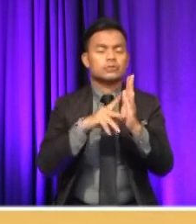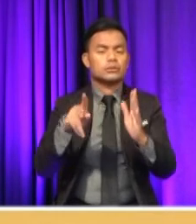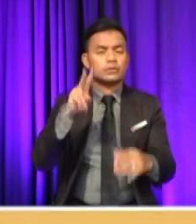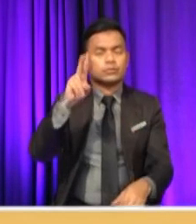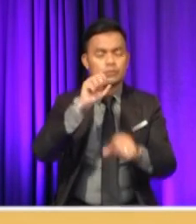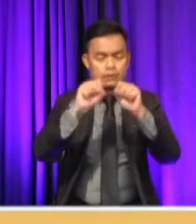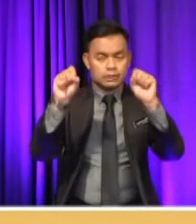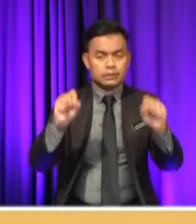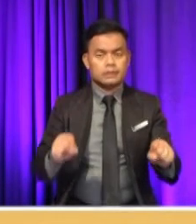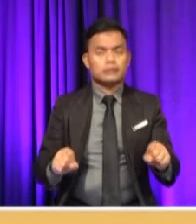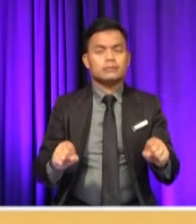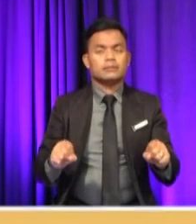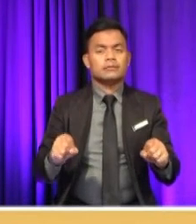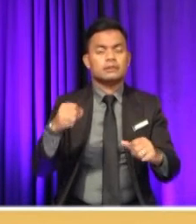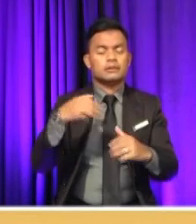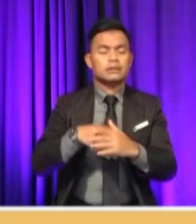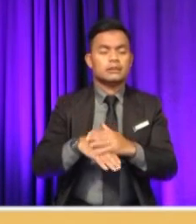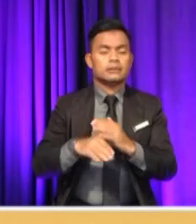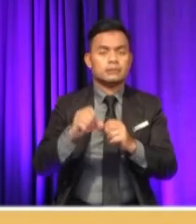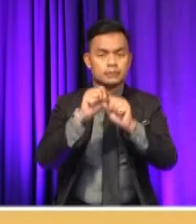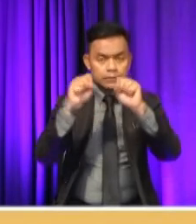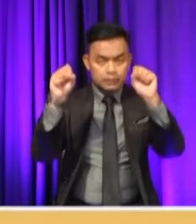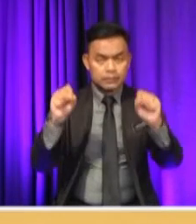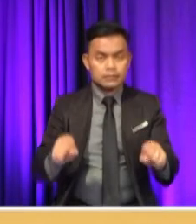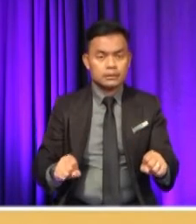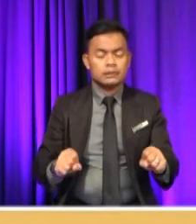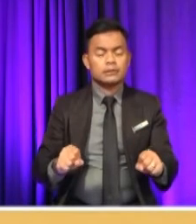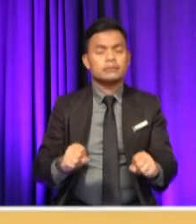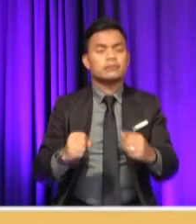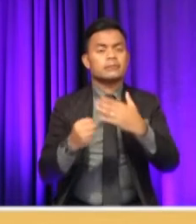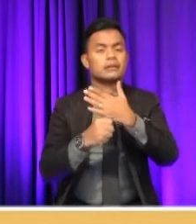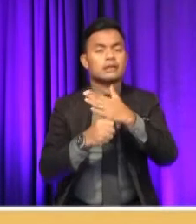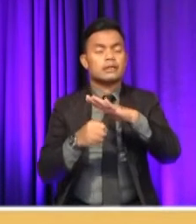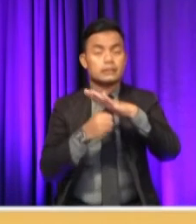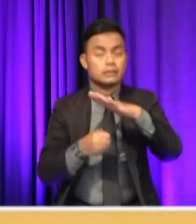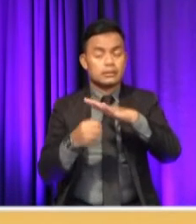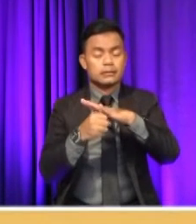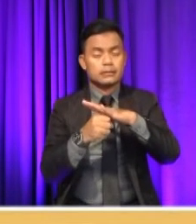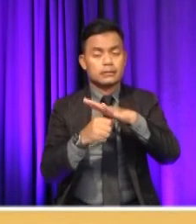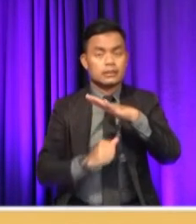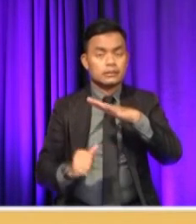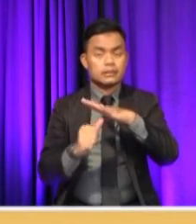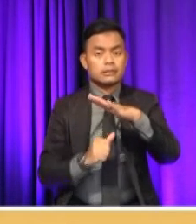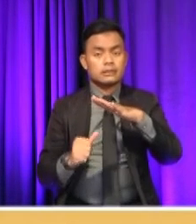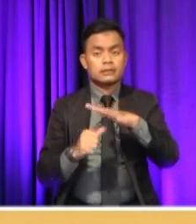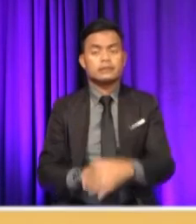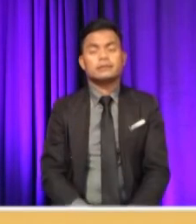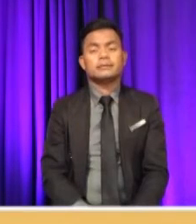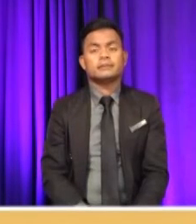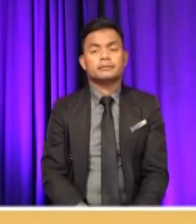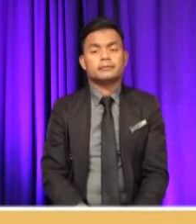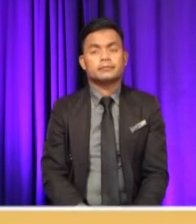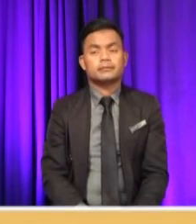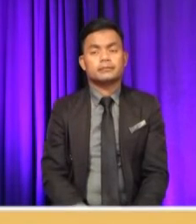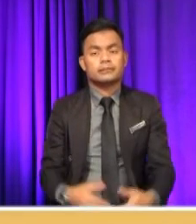dalam sistem pneumatik asas. Okey, sistem akan digunakan untuk menolak produk. Okey, dia bagi dua gambar. Okey,